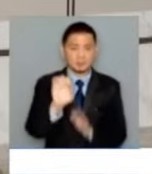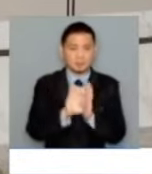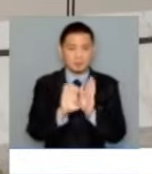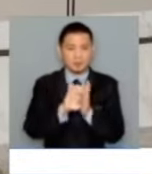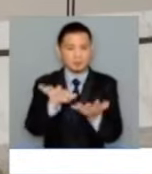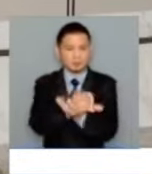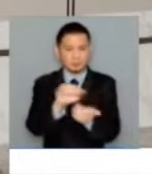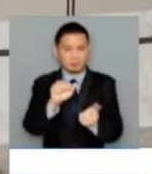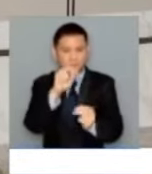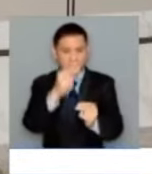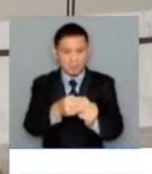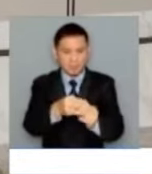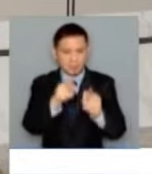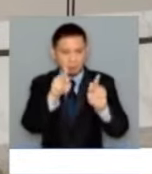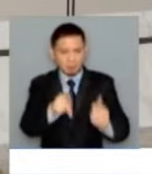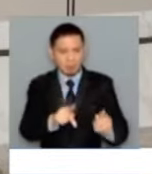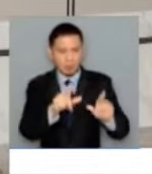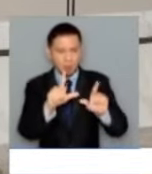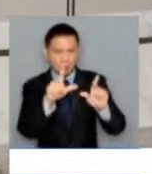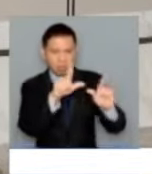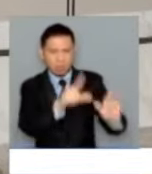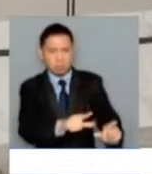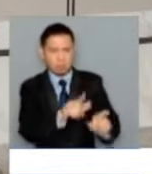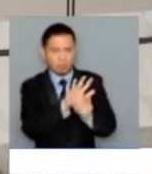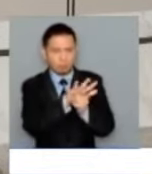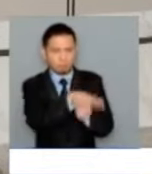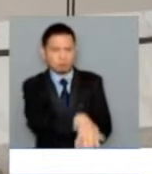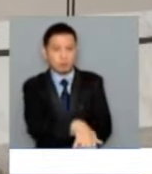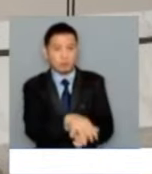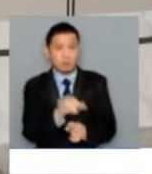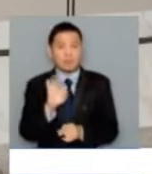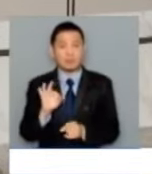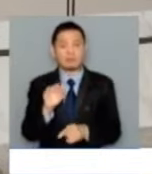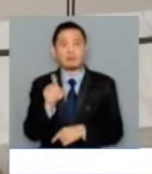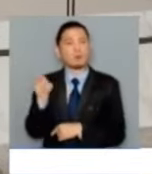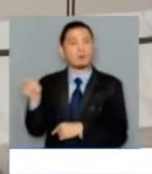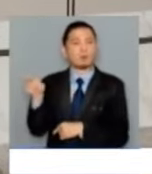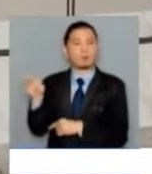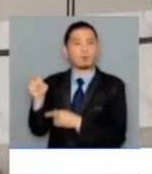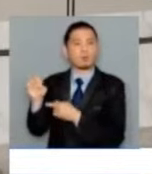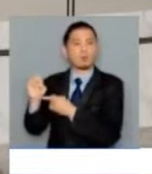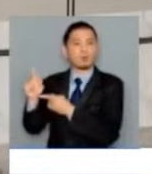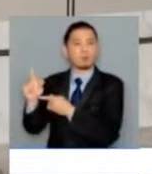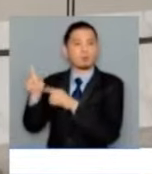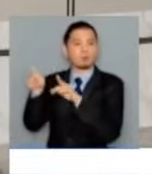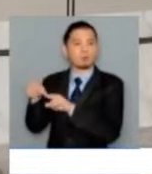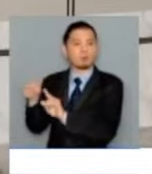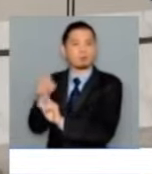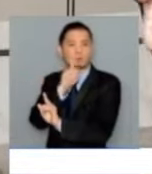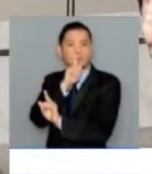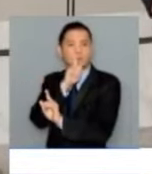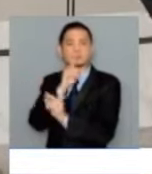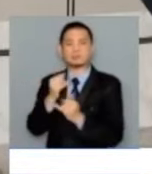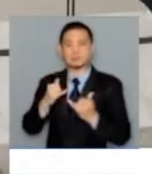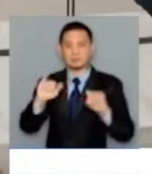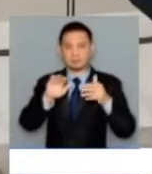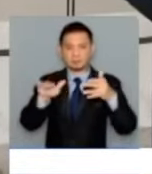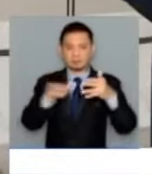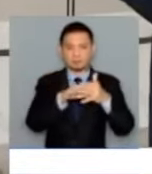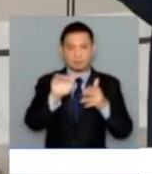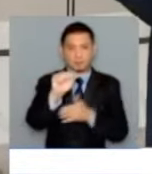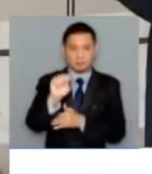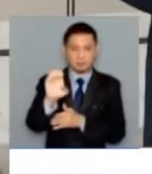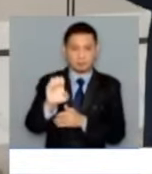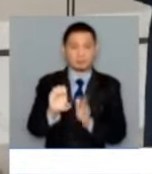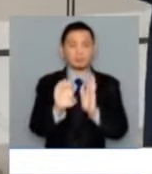kahit magtago kayo sa tinatawag na anonymous source, maaari pa kayong makasuhan. In fact, halimbawa, kung